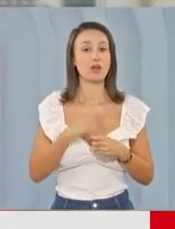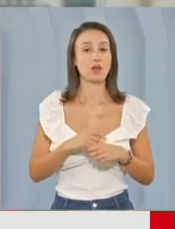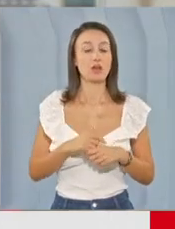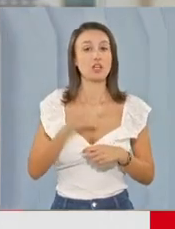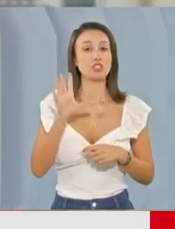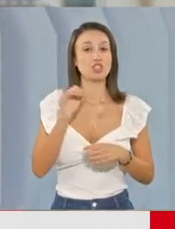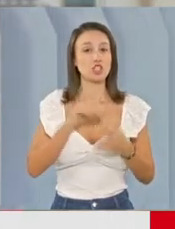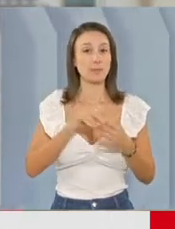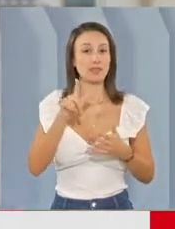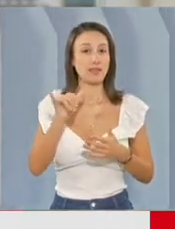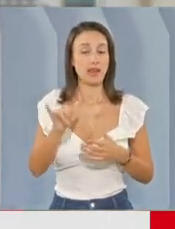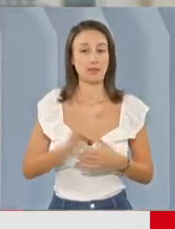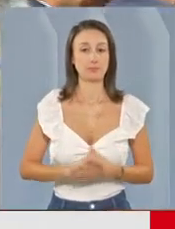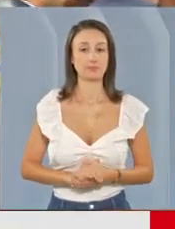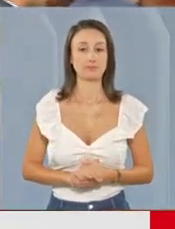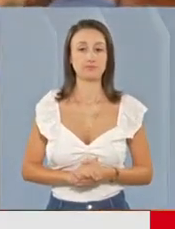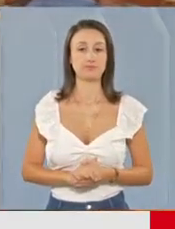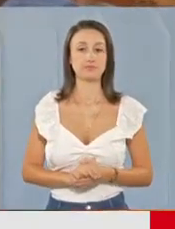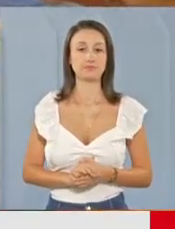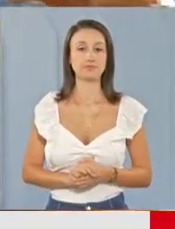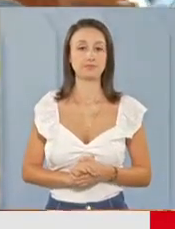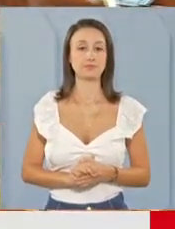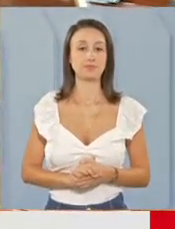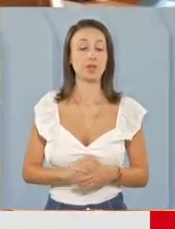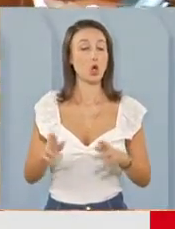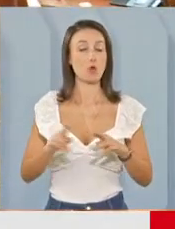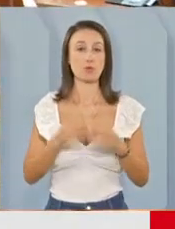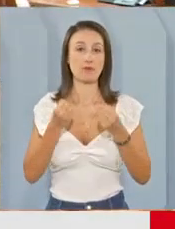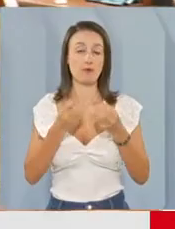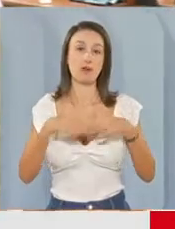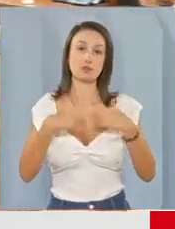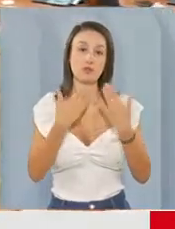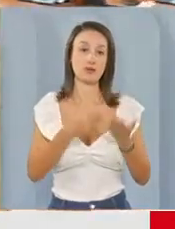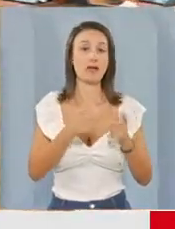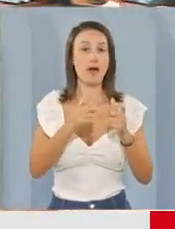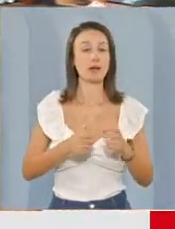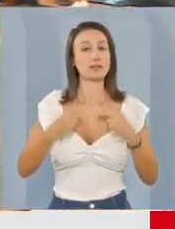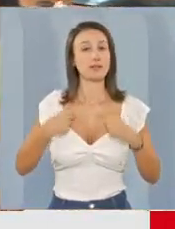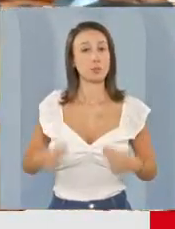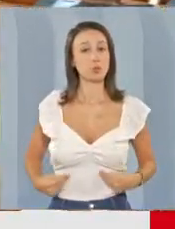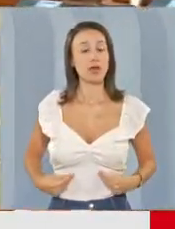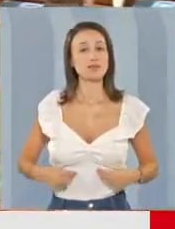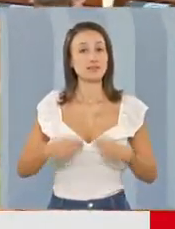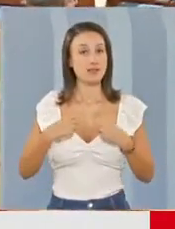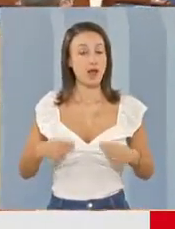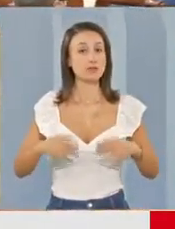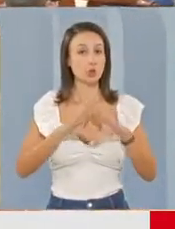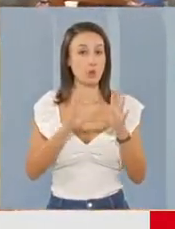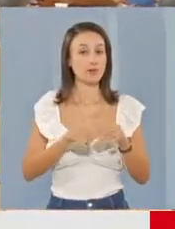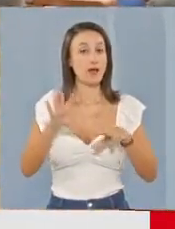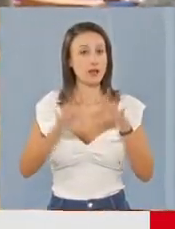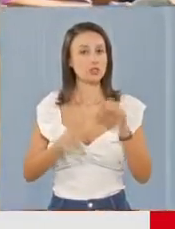de 50.000 RON potrivit datelor furnizate de Camera Deputaților și Senatul României